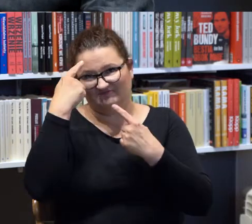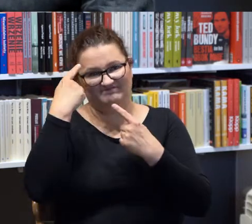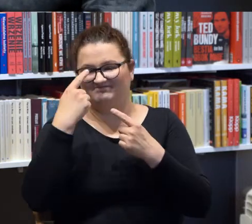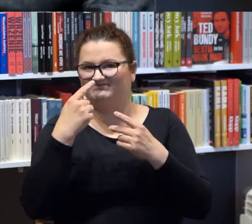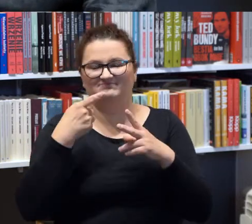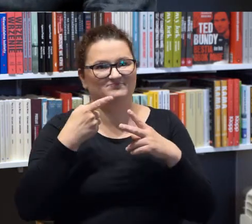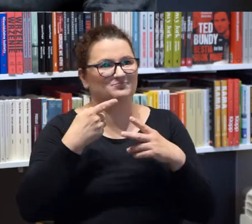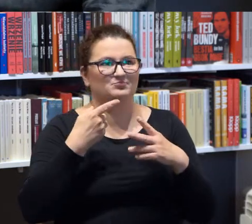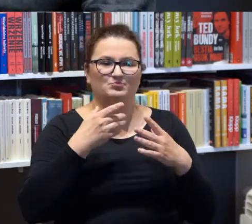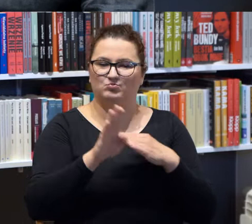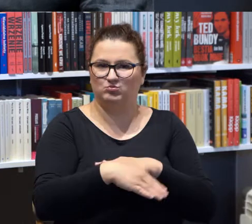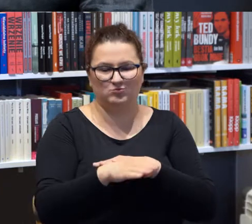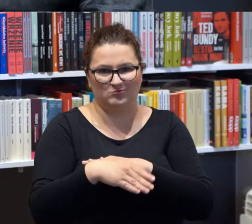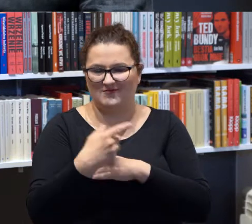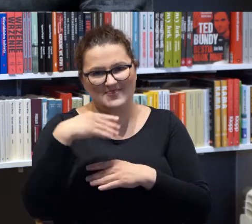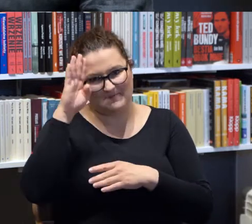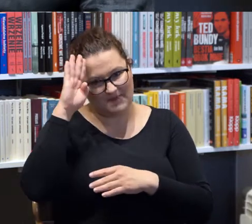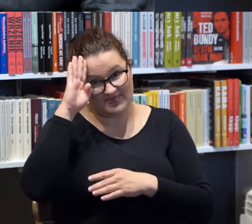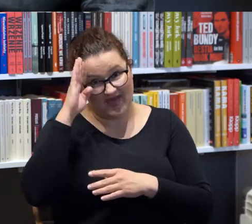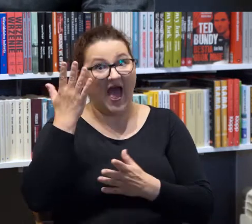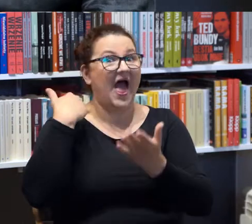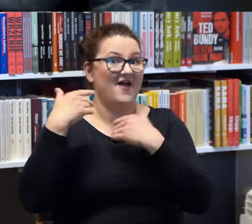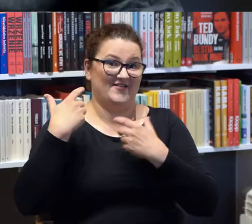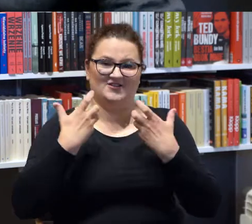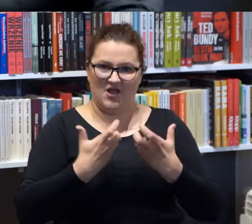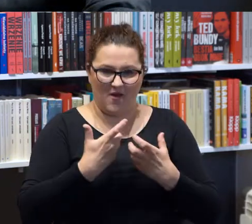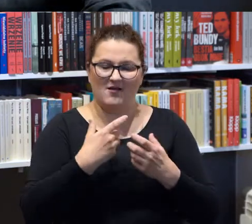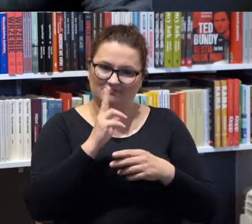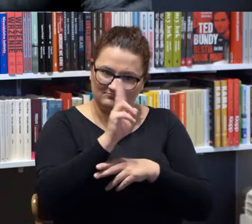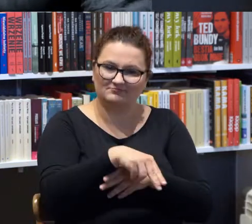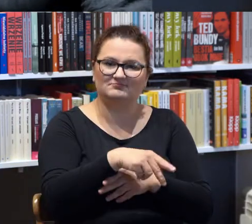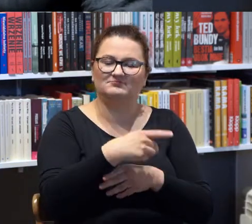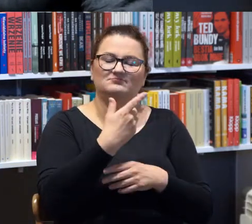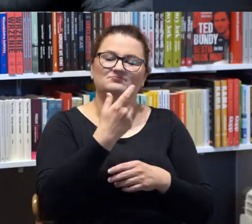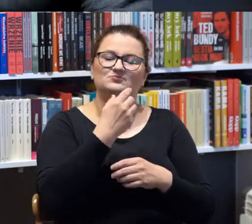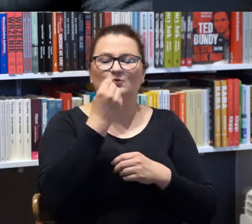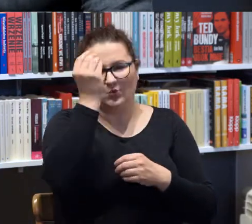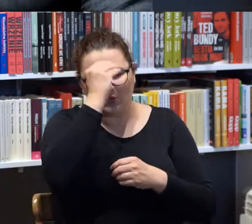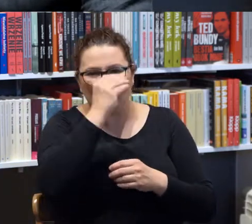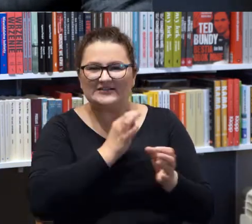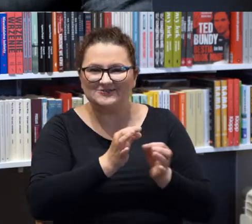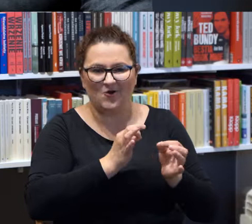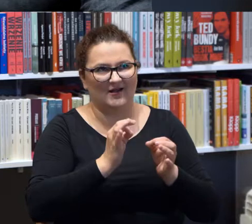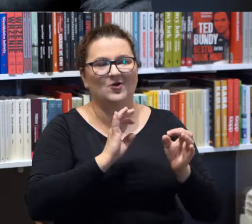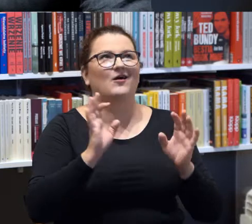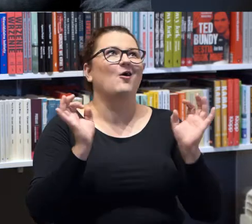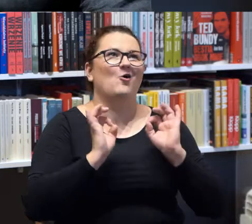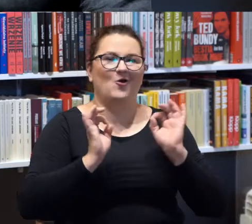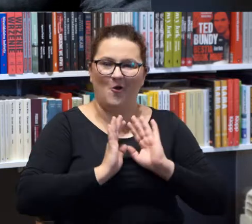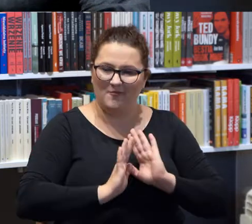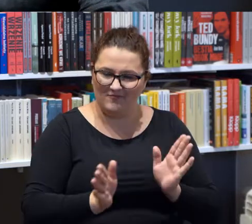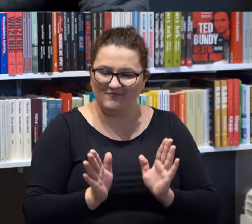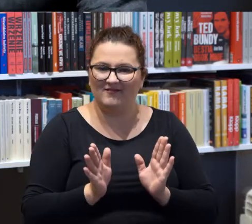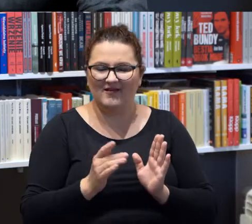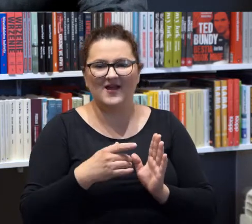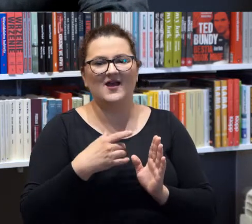pamiętam. A kiedyś chciałam zostać historyczką, to była jakaś katastrofa zupełna. I w kontekście